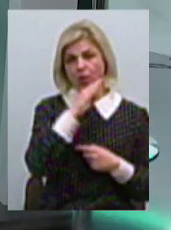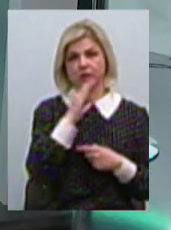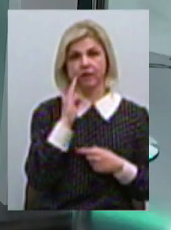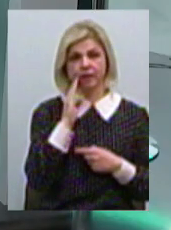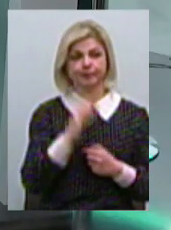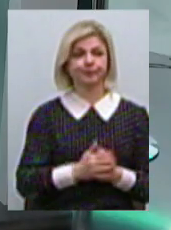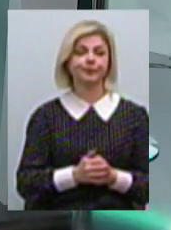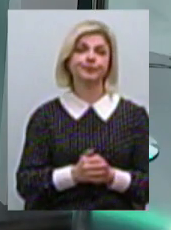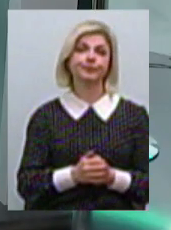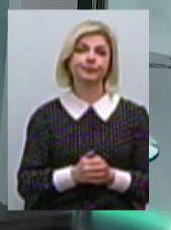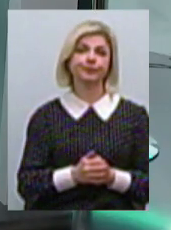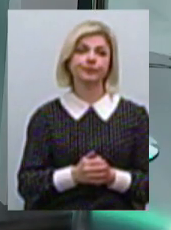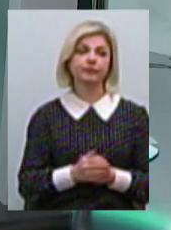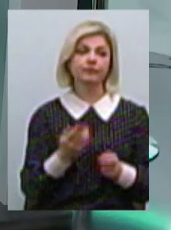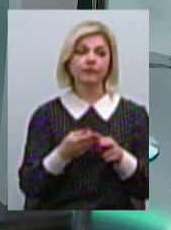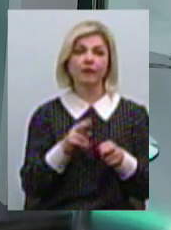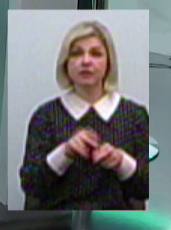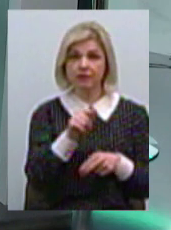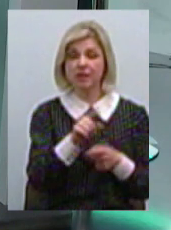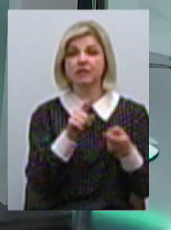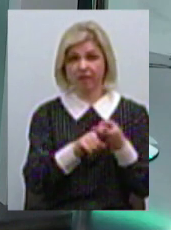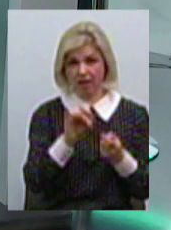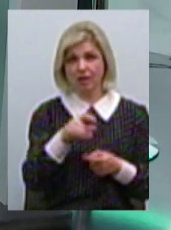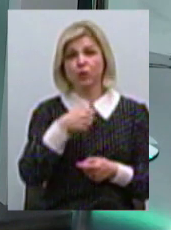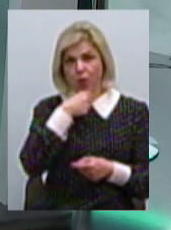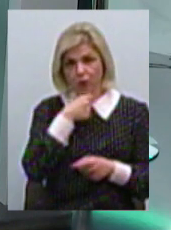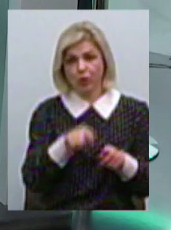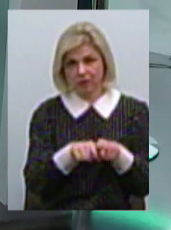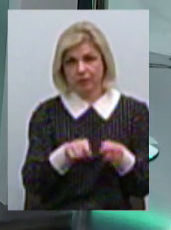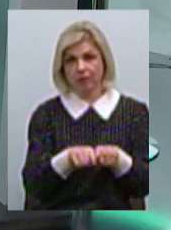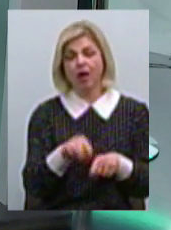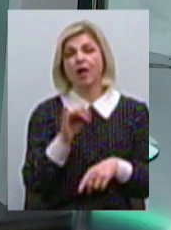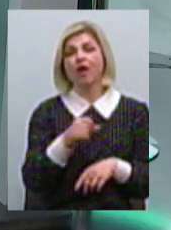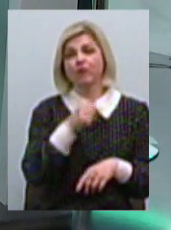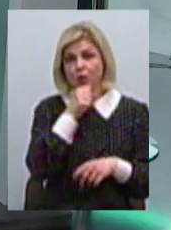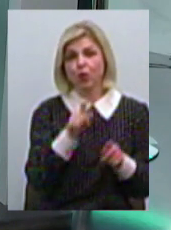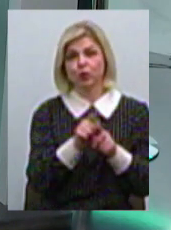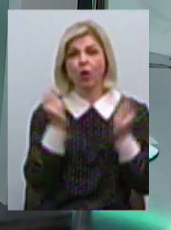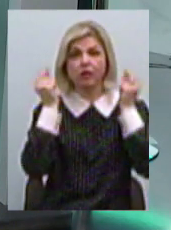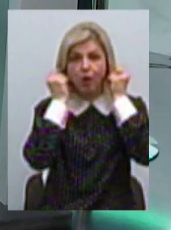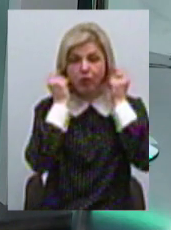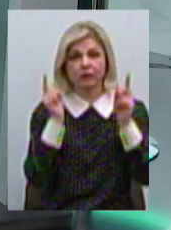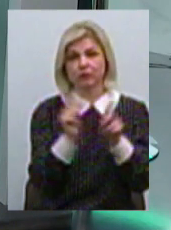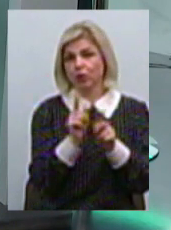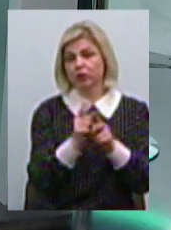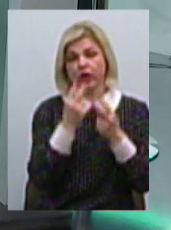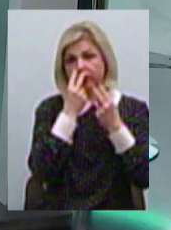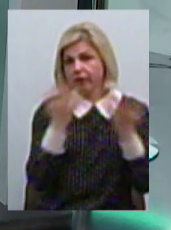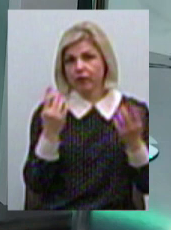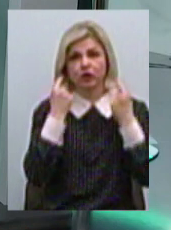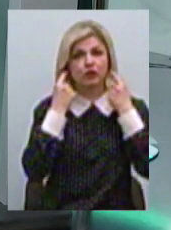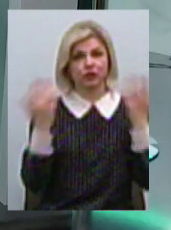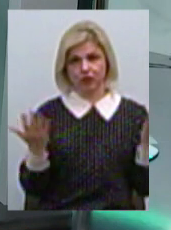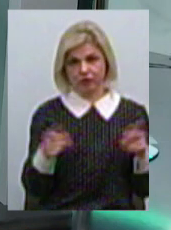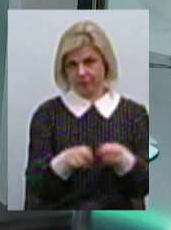є такі шкільні... Але це торкається і дорослих, адже коли дорослий йде в наушниках, він теж нічого не бачить і нічого не чує.